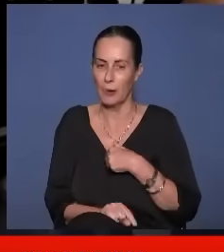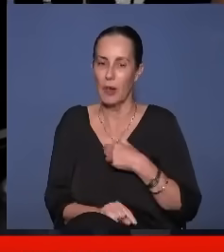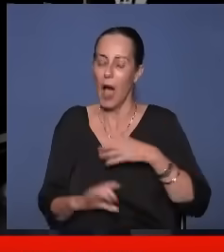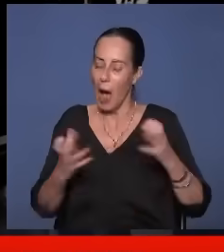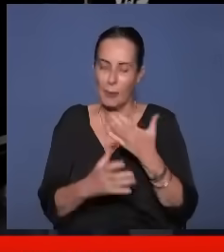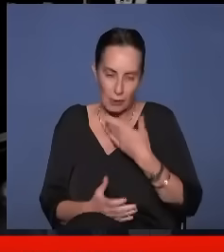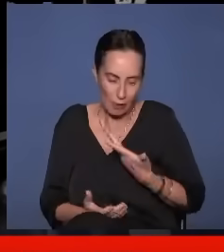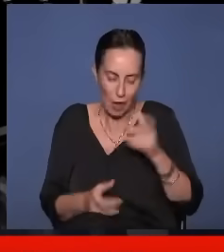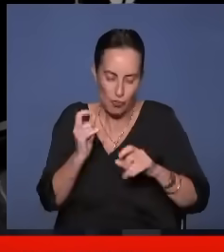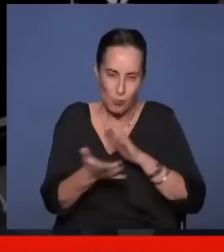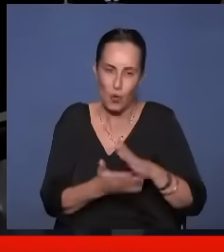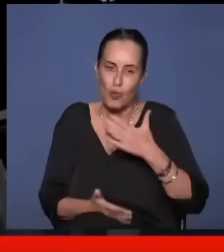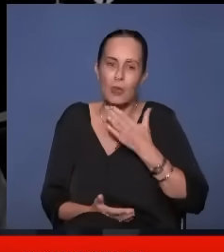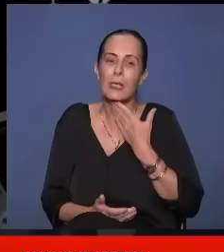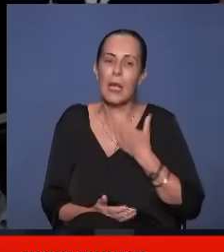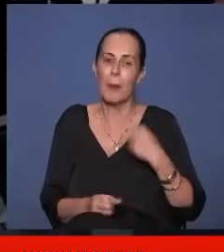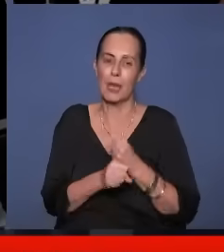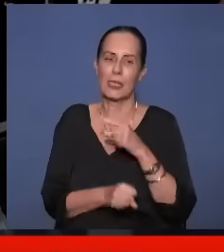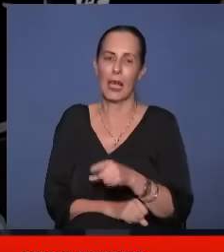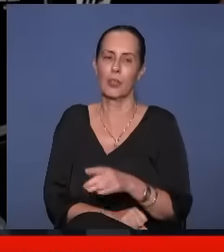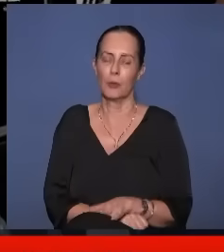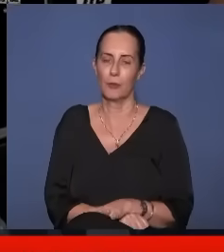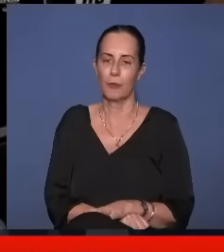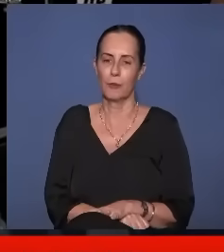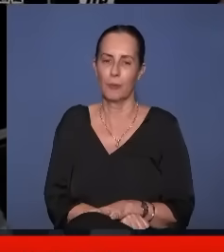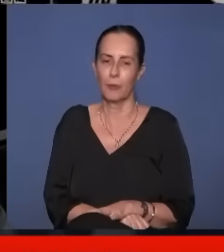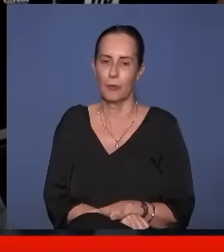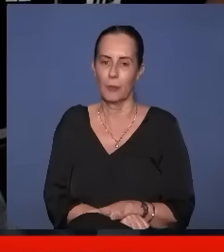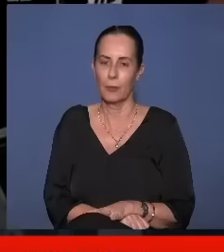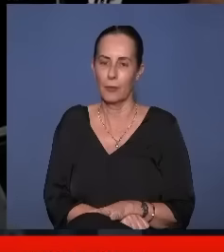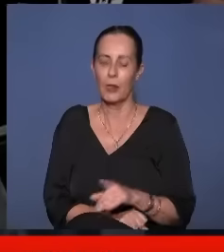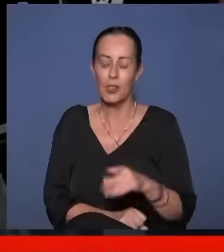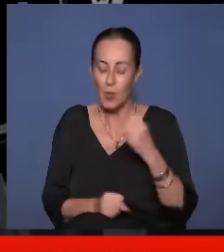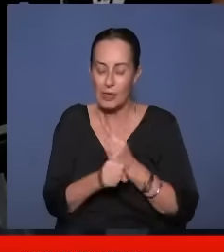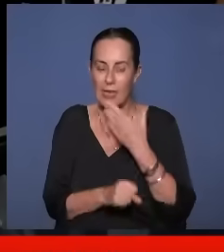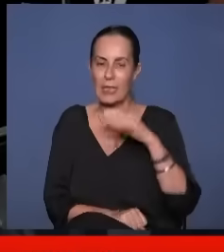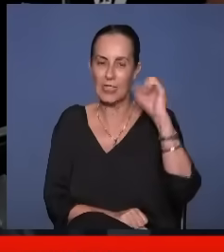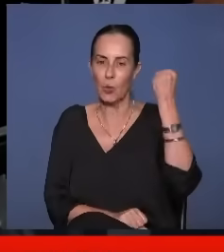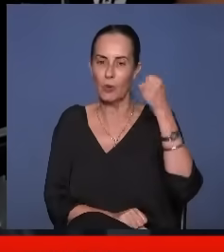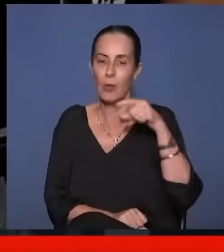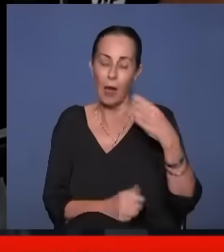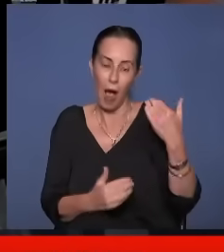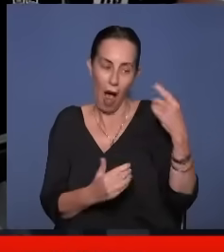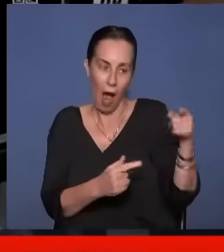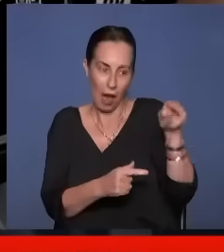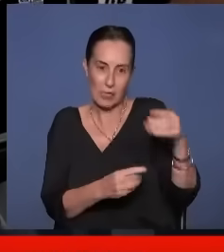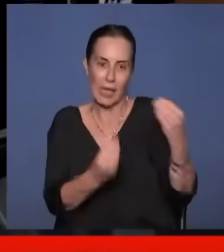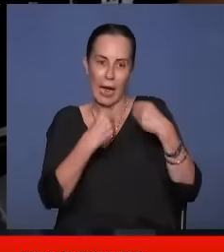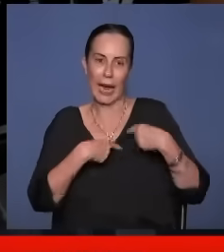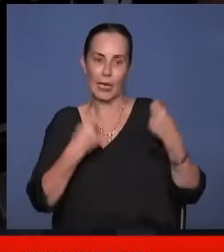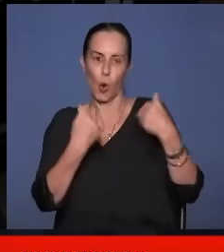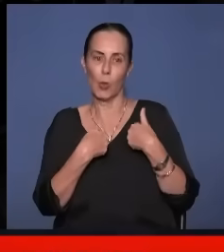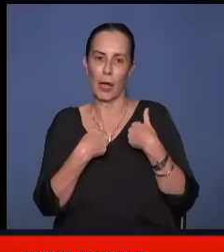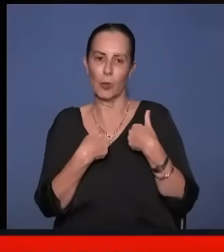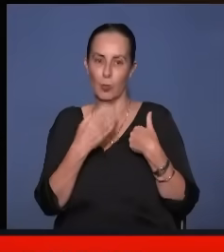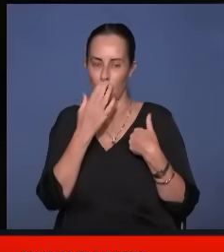עמך ישראל שצמא לעשייה כזאת. זו העשייה הציונית, על זה אנחנו